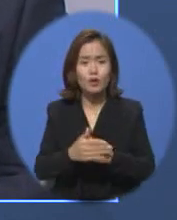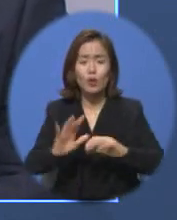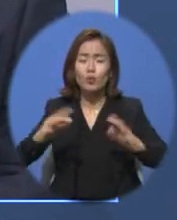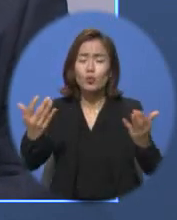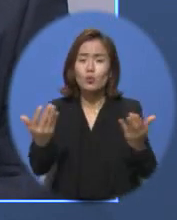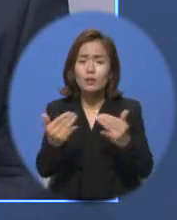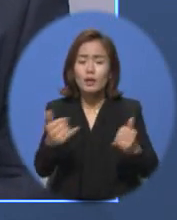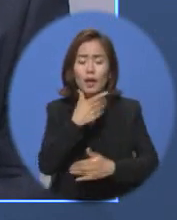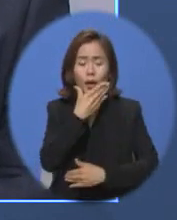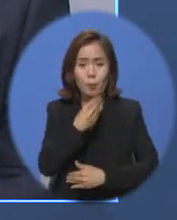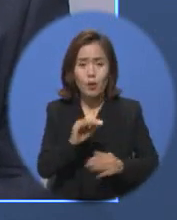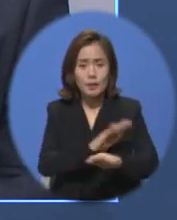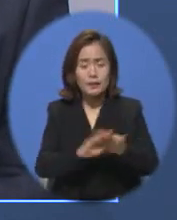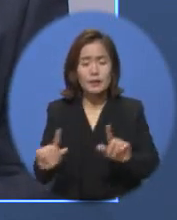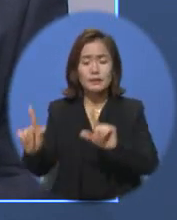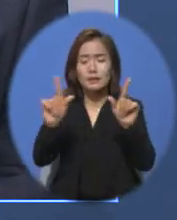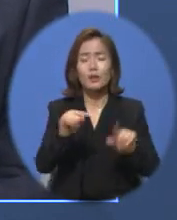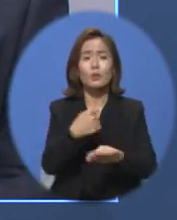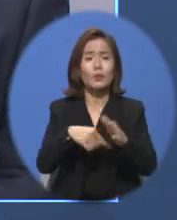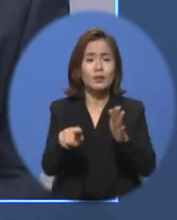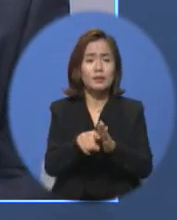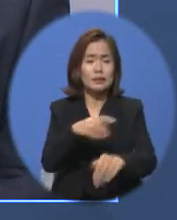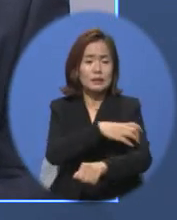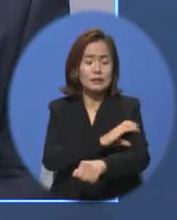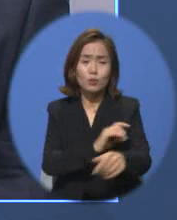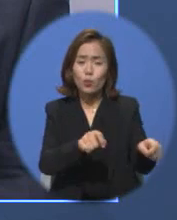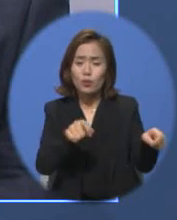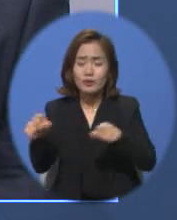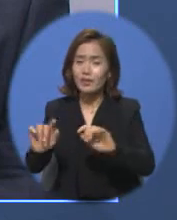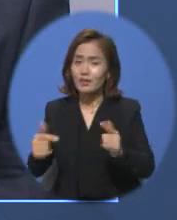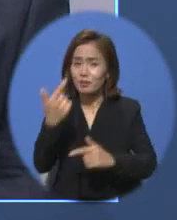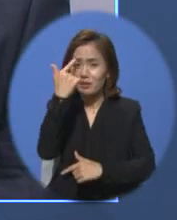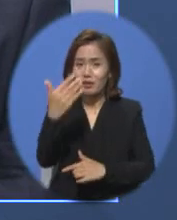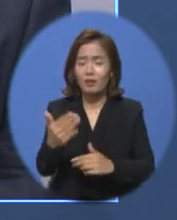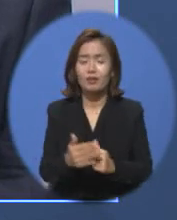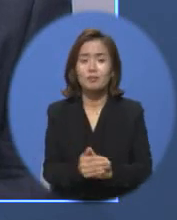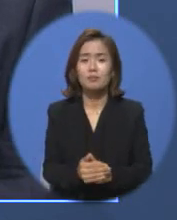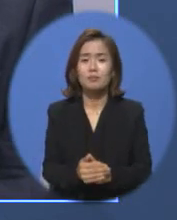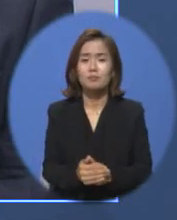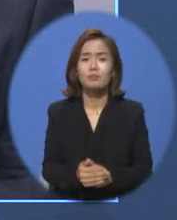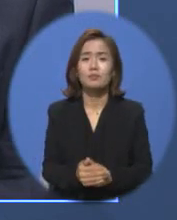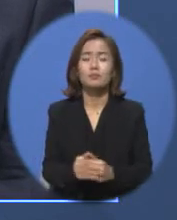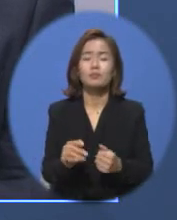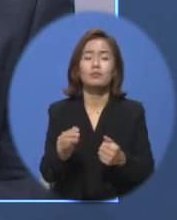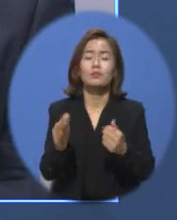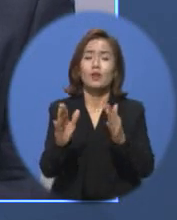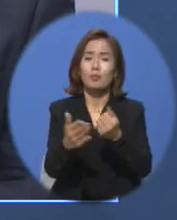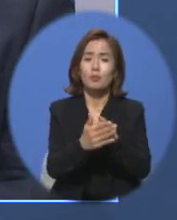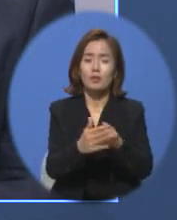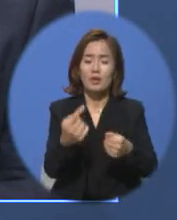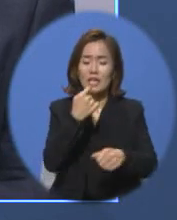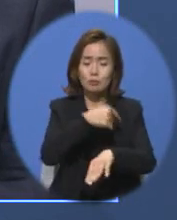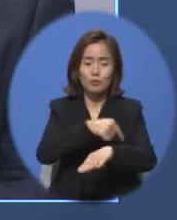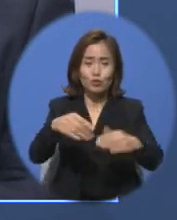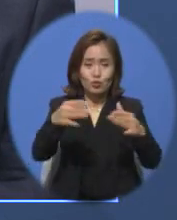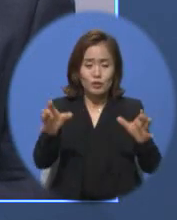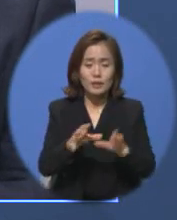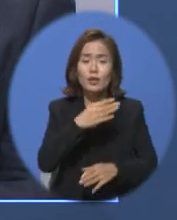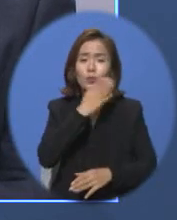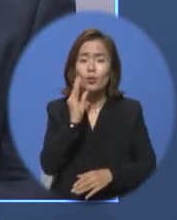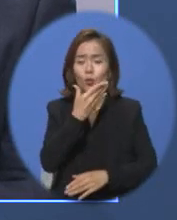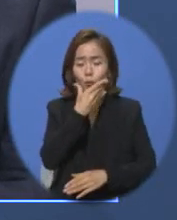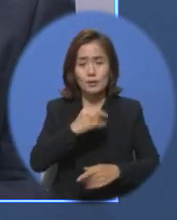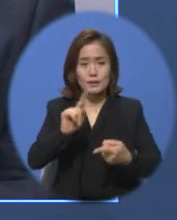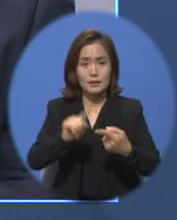통치기간을연장하는목적은 백성들이행복하고 풍요로운삶을누리도록하는것이아닌가요?그런의미에서저는 민주당이